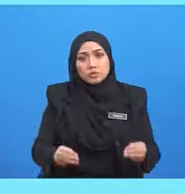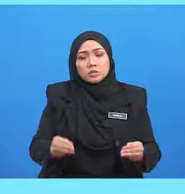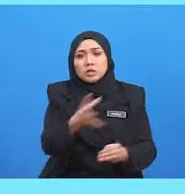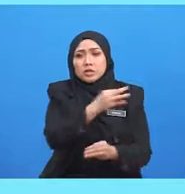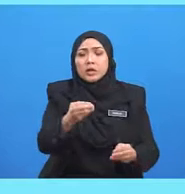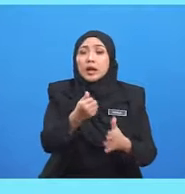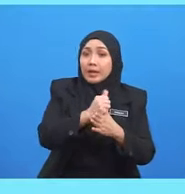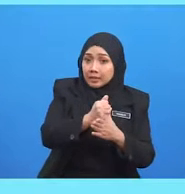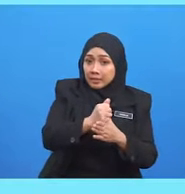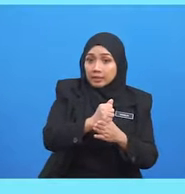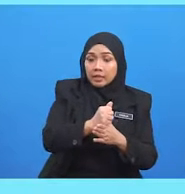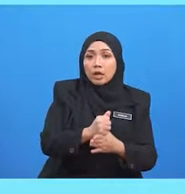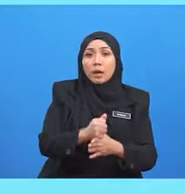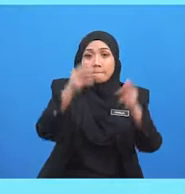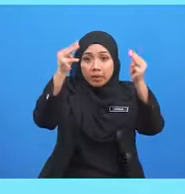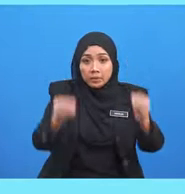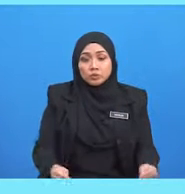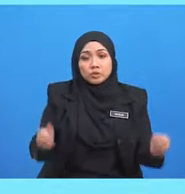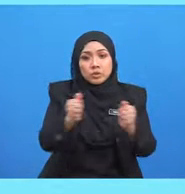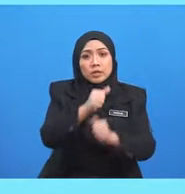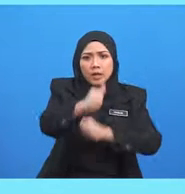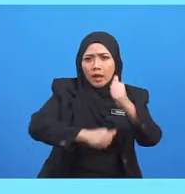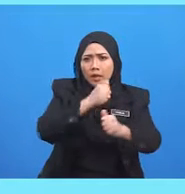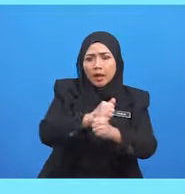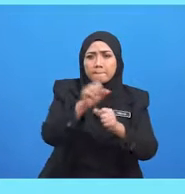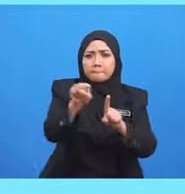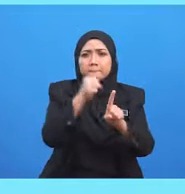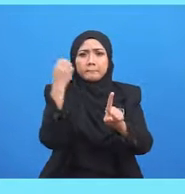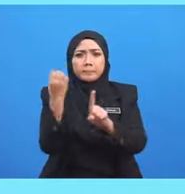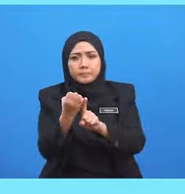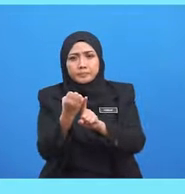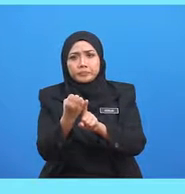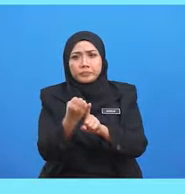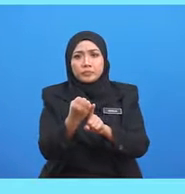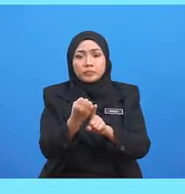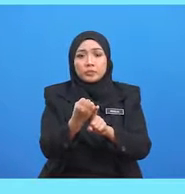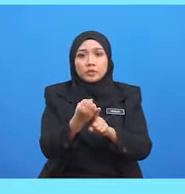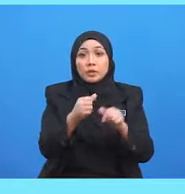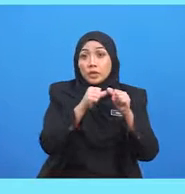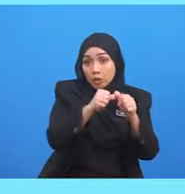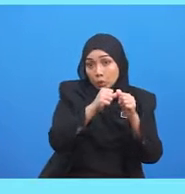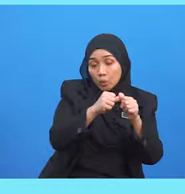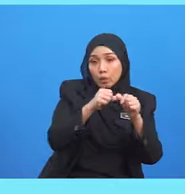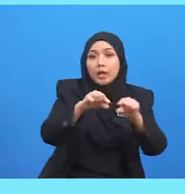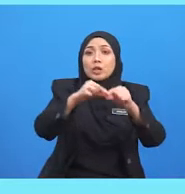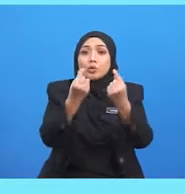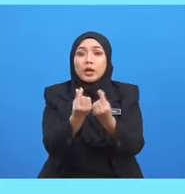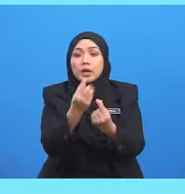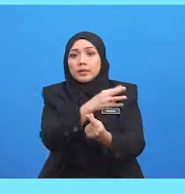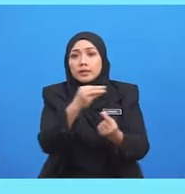berlandaskan Al-Quran dan As-Sunnah. Contoh perkara membatalkan iman dalam aspek syariah